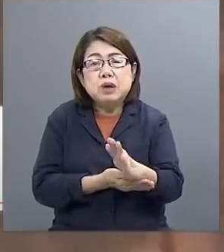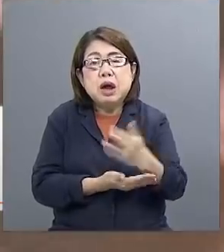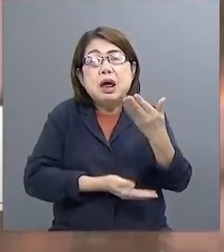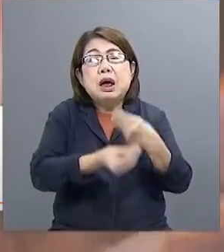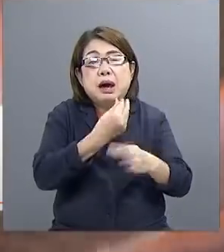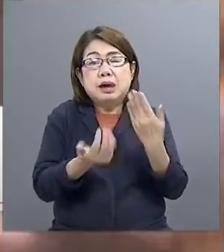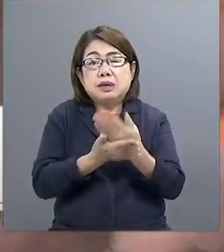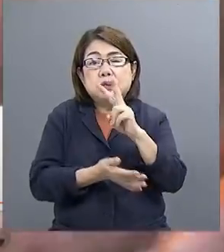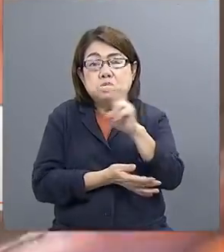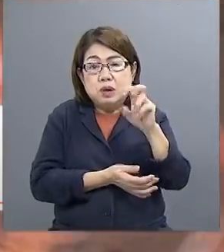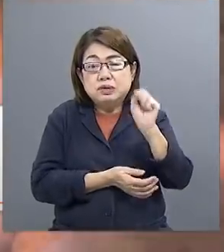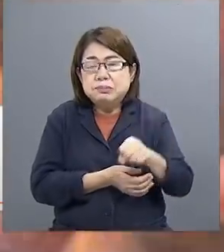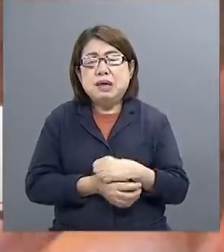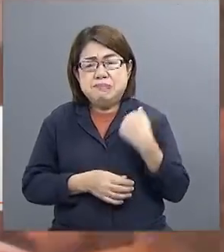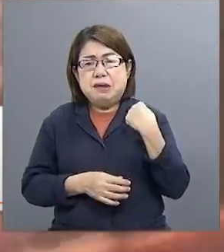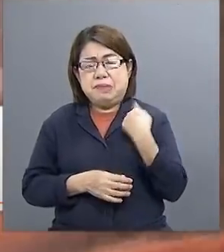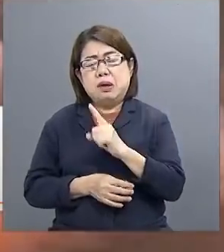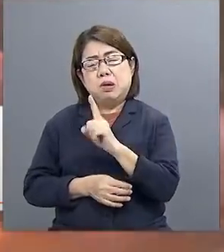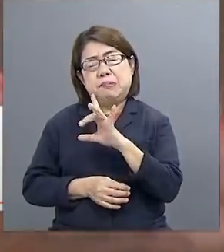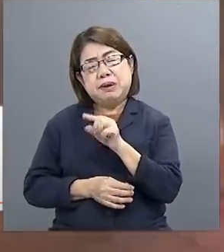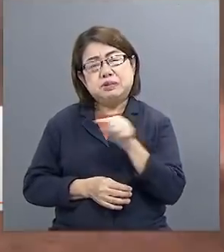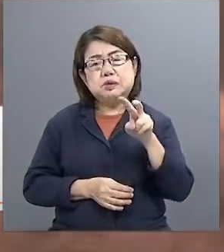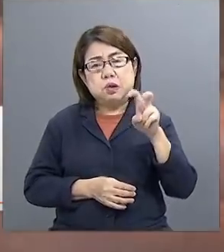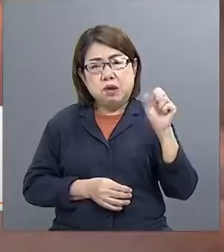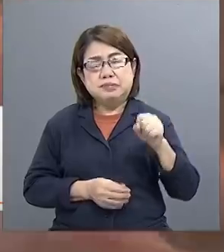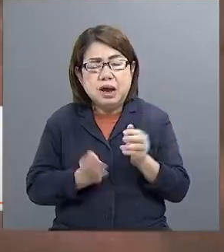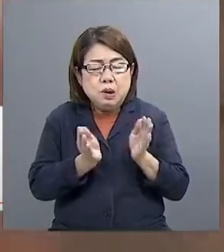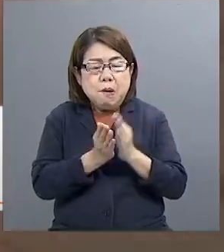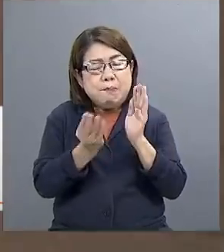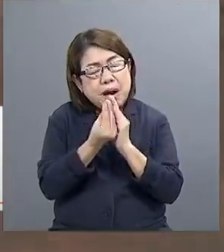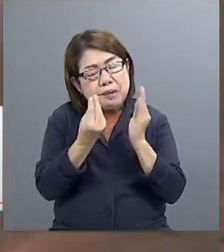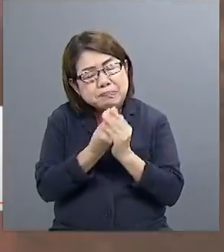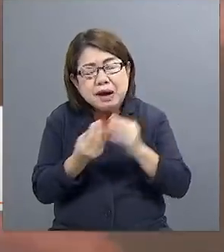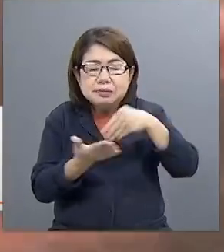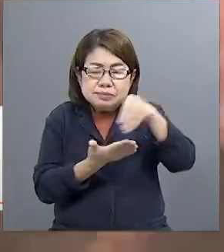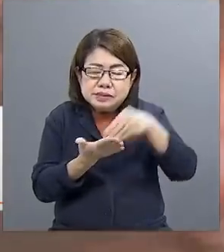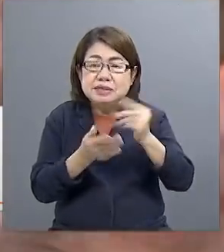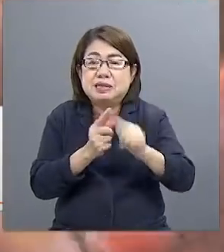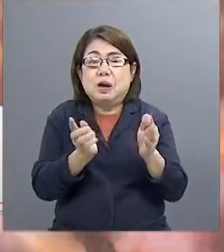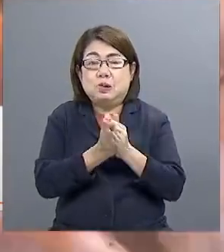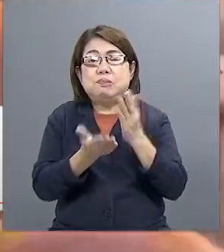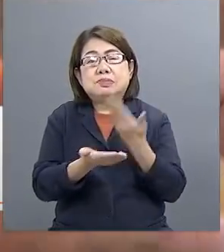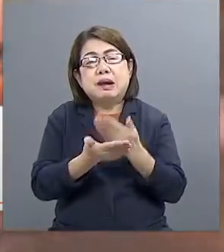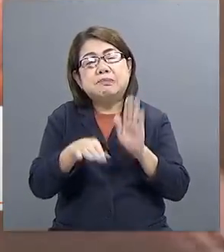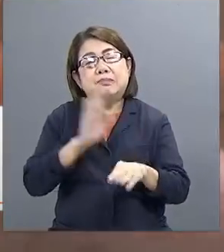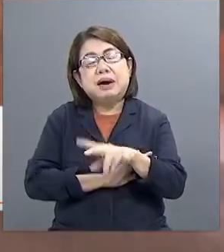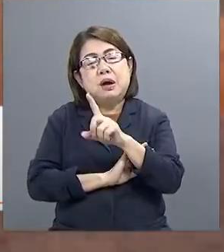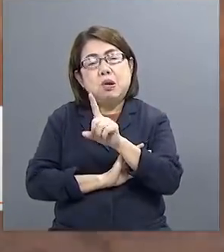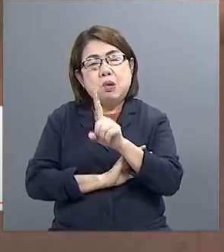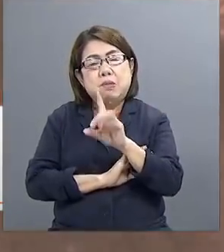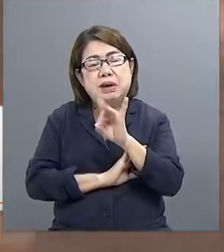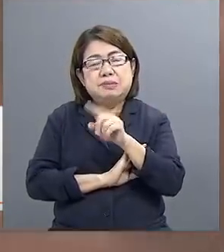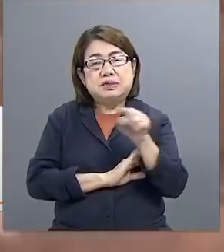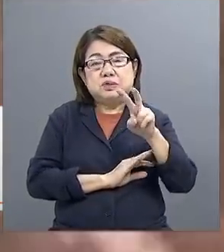ทับทิมอ่ะสิบถึงสองร้อยอ่ะเป็นชุดแบบขายชุดอาวรณ์ 200 200ณรมณเธอก็รู้ว่าป๊าพิมพ์ตอนนี้กิโลกรัม